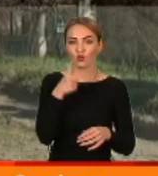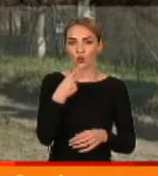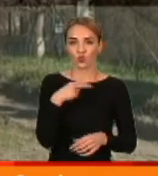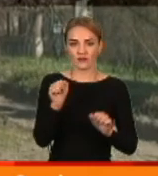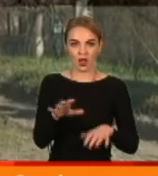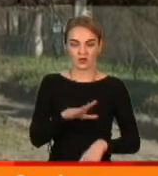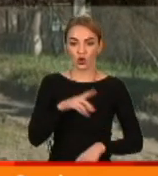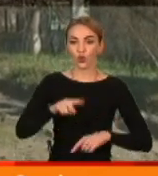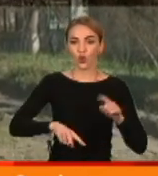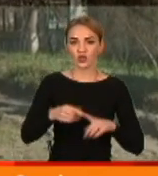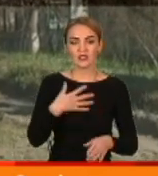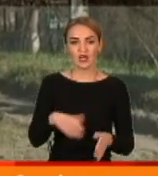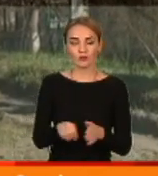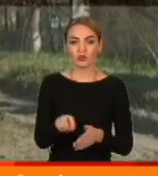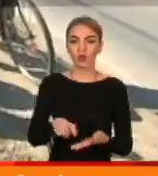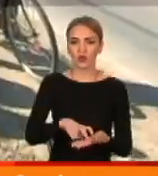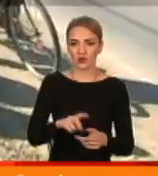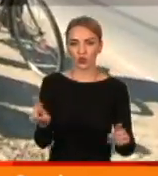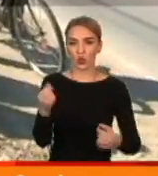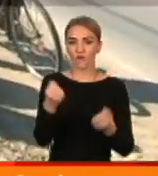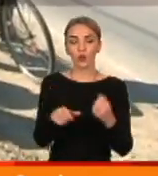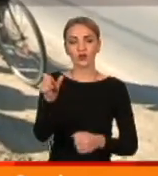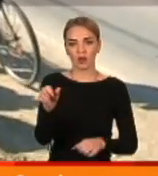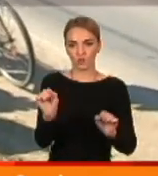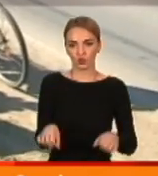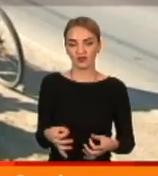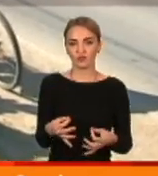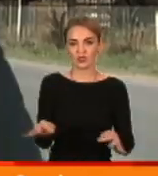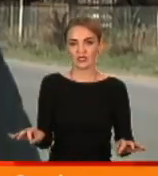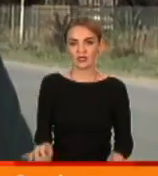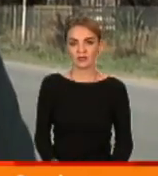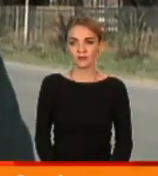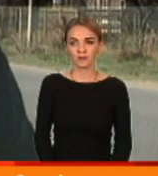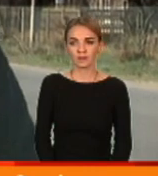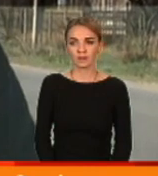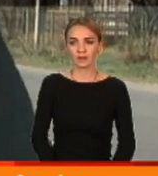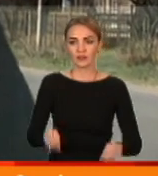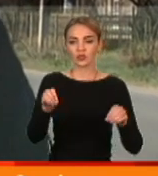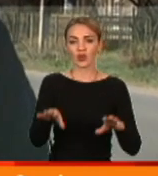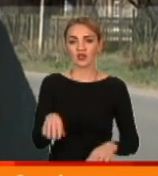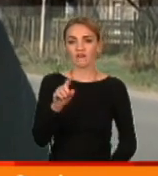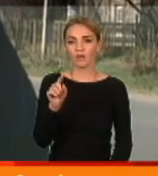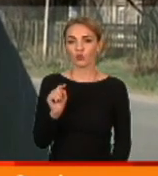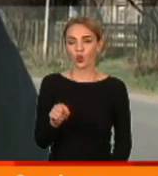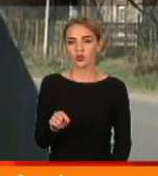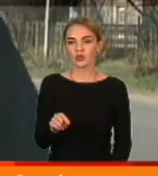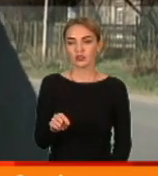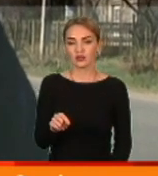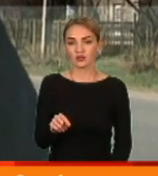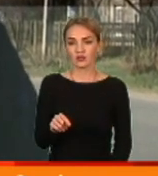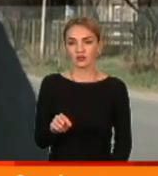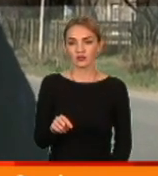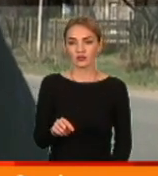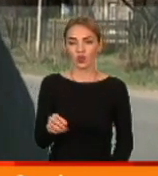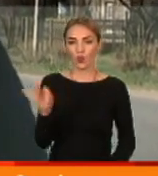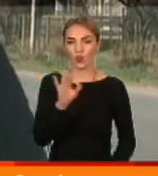ув'язнення. Та родичі загиблої бояться, що водія можуть відпустити. Рішається вопрос. А там